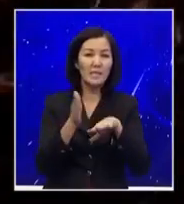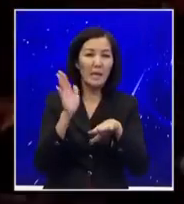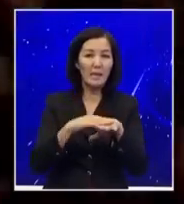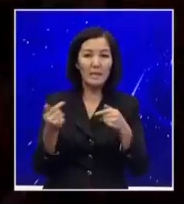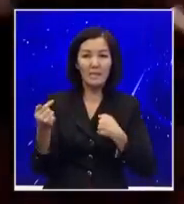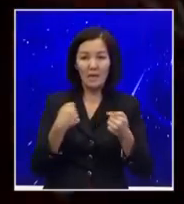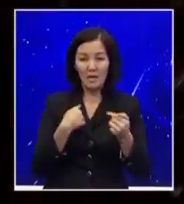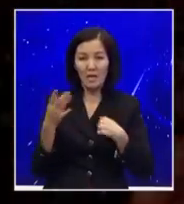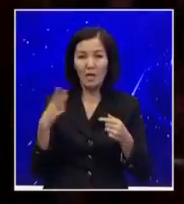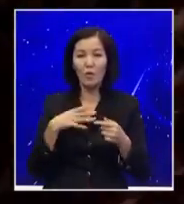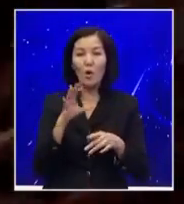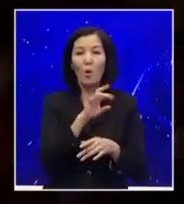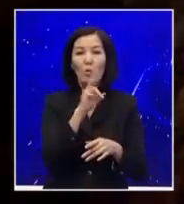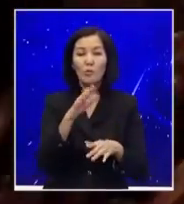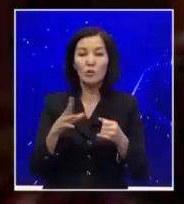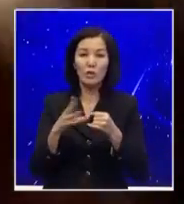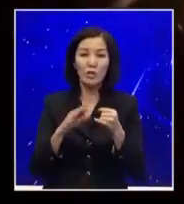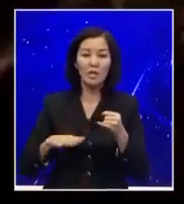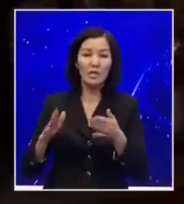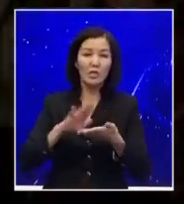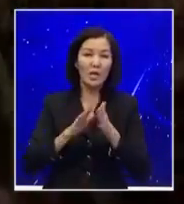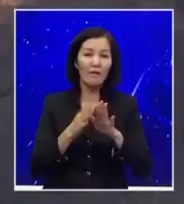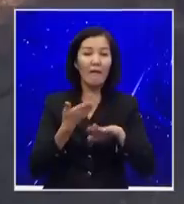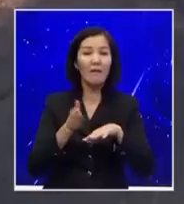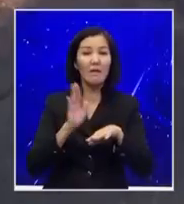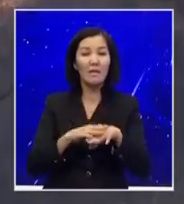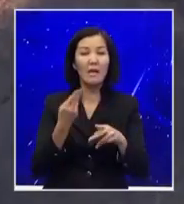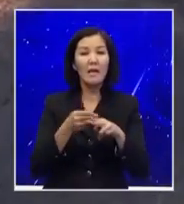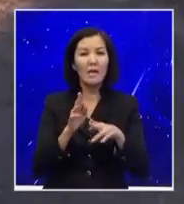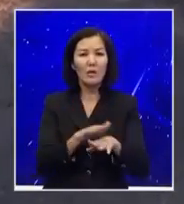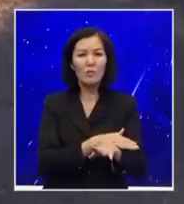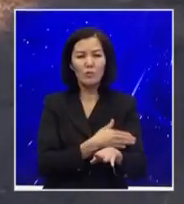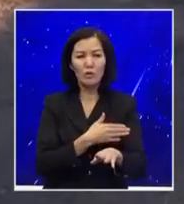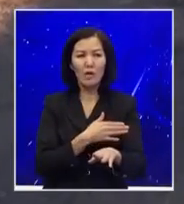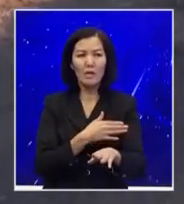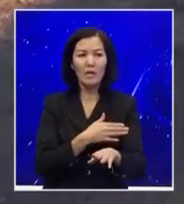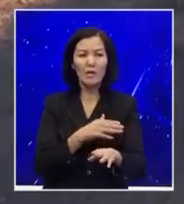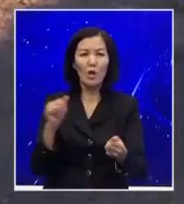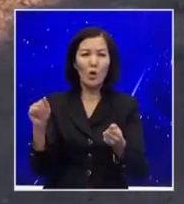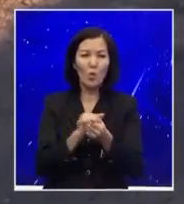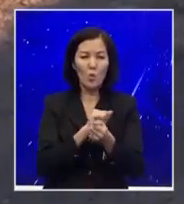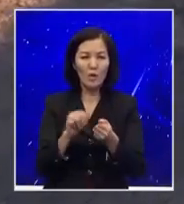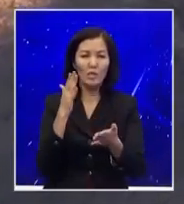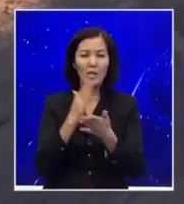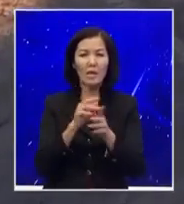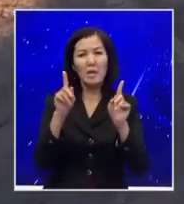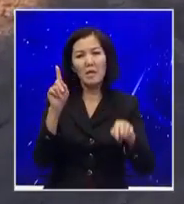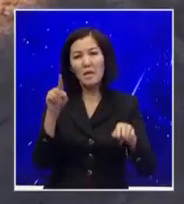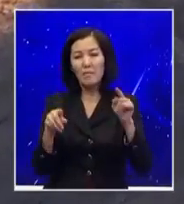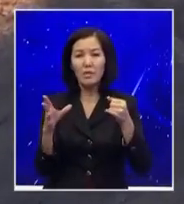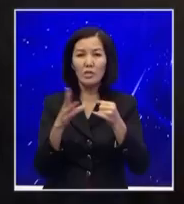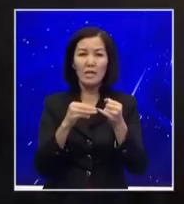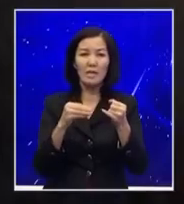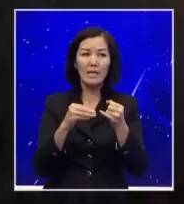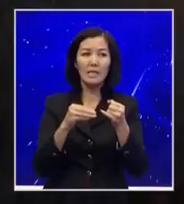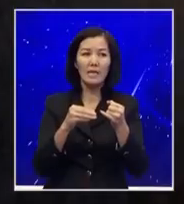Әсіресе елдің оңтүстік шығыс аймақтарында жағдай қиын. Өңірді ең ұзақ әрі күшті қуаңшылық жайлады. Кейбір жайылым жерлерде жарық